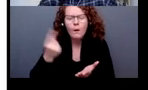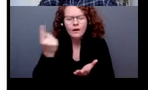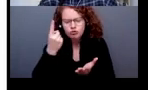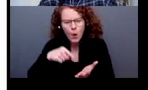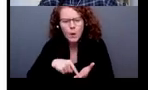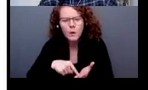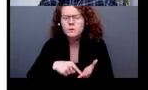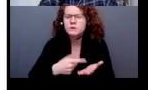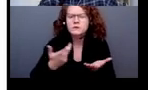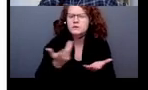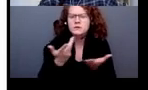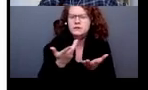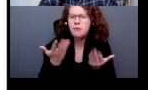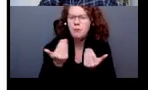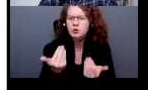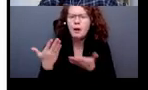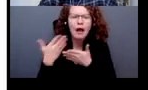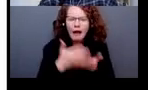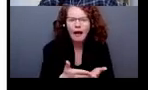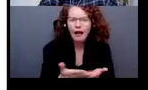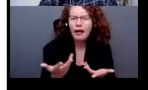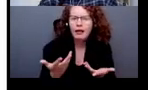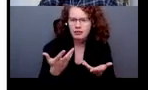municipalité, de l'État, du canton, et